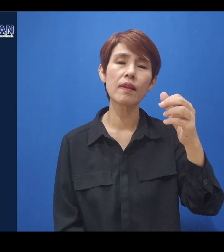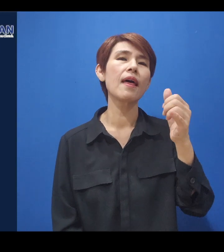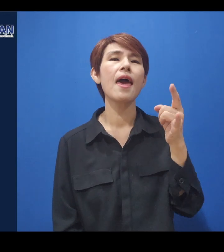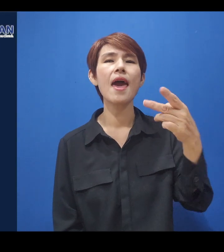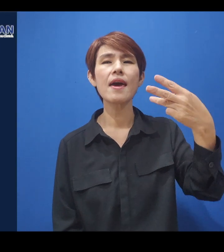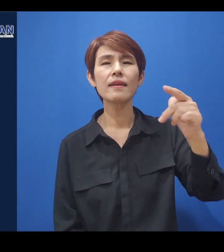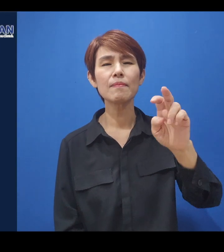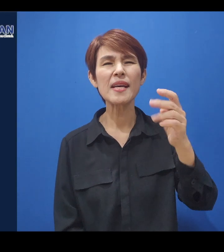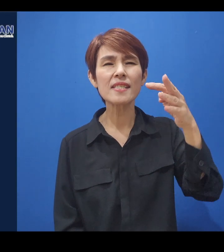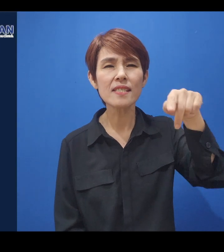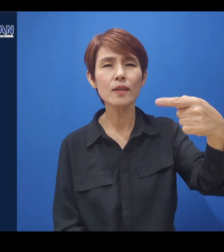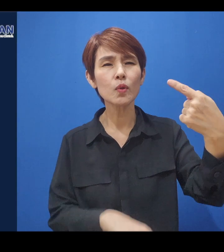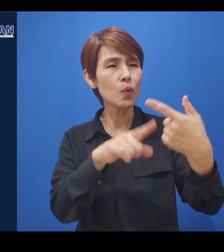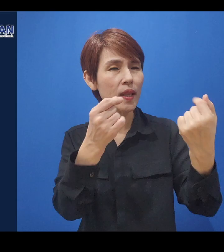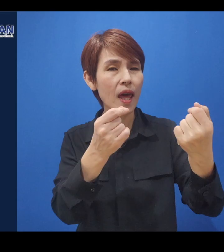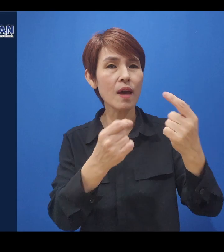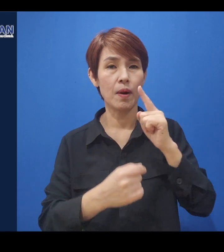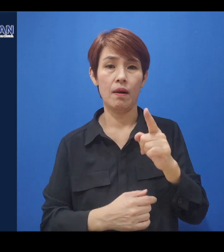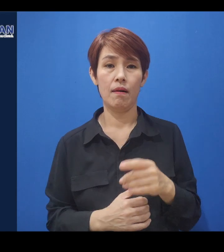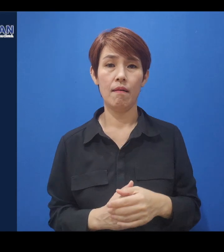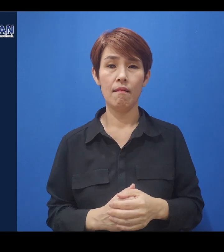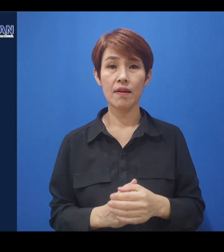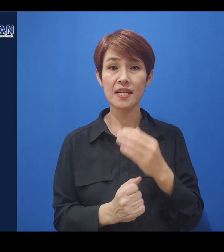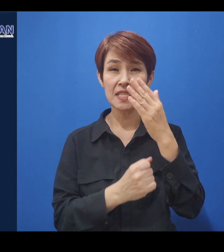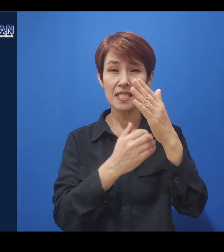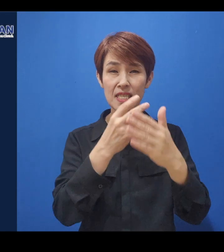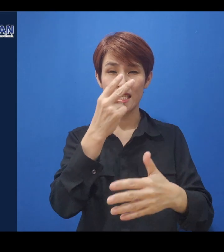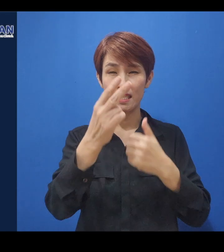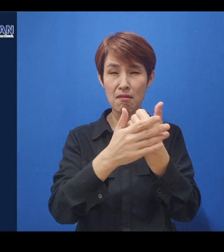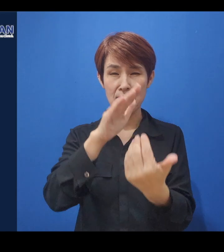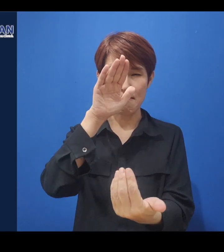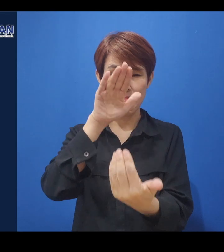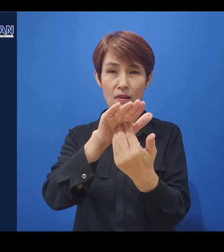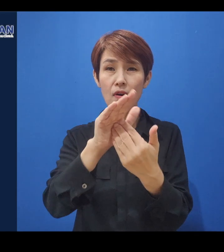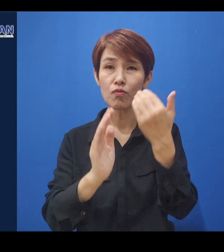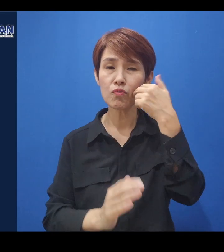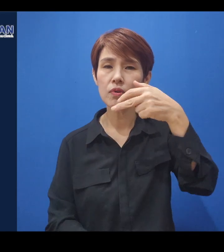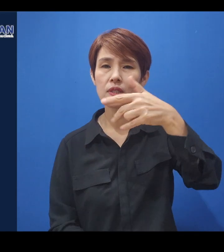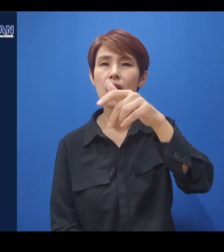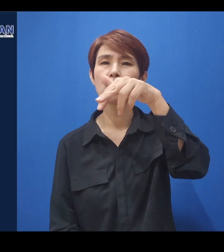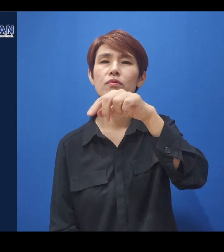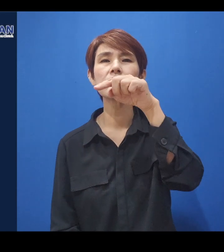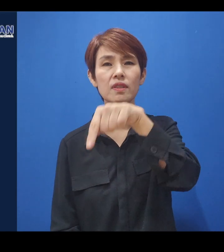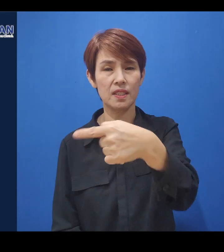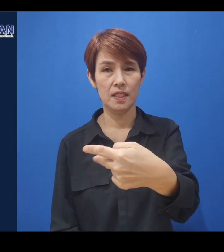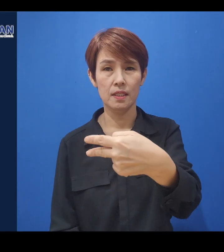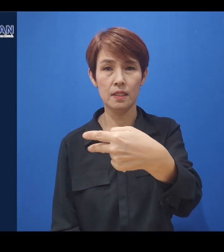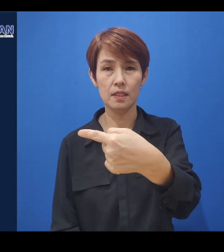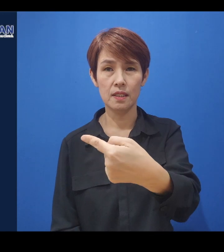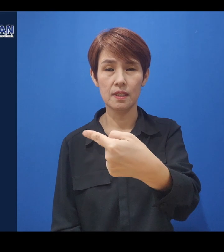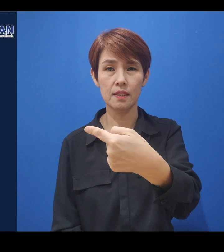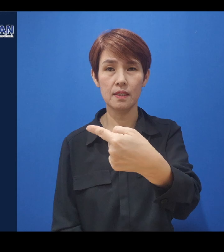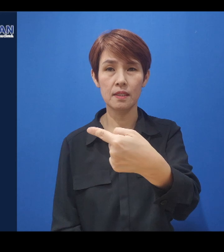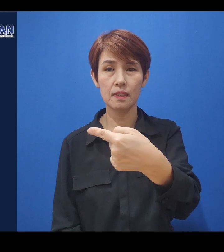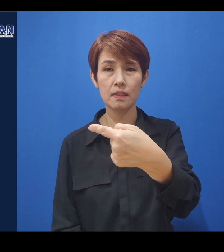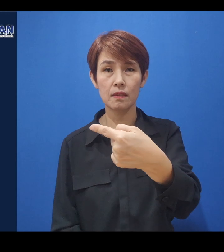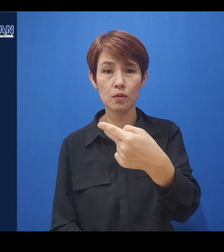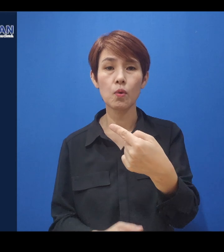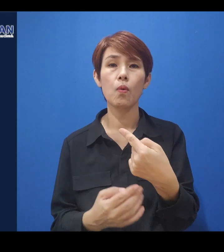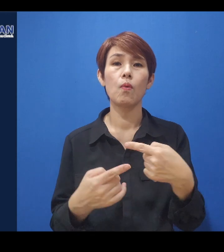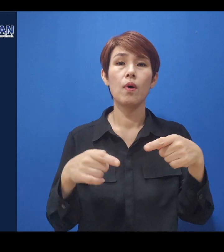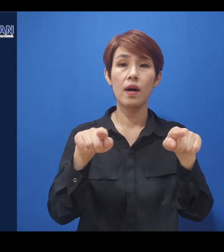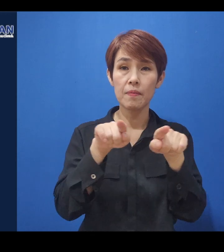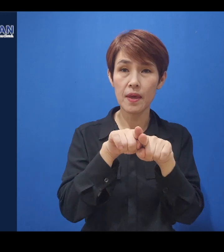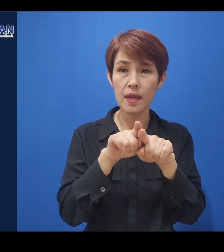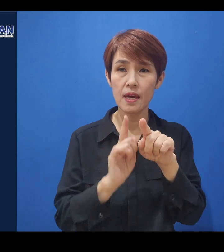당대 최고의 신이 제우스 아닙니까? 헬라 세계 최고의 신. 그리고 그 제우스와 함께 하면서 제우스의 뜻을